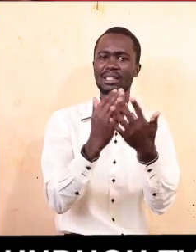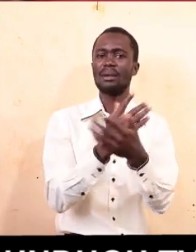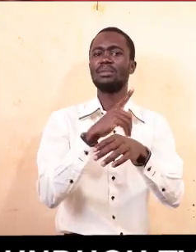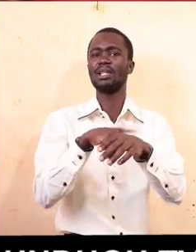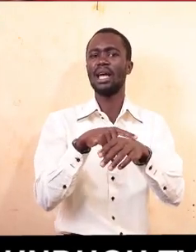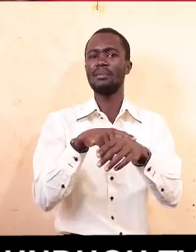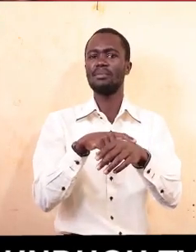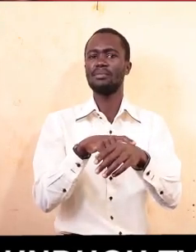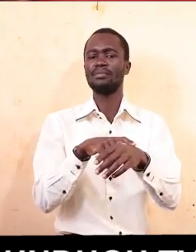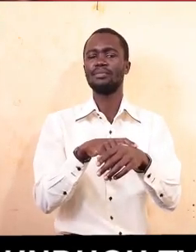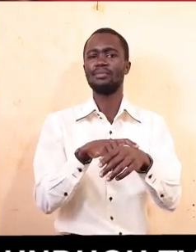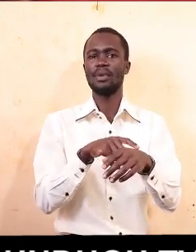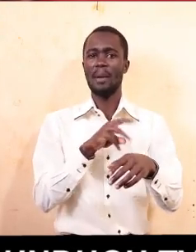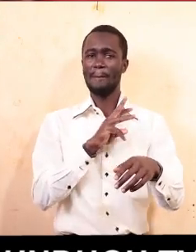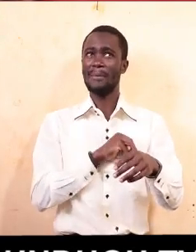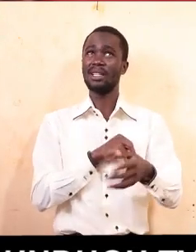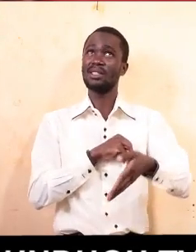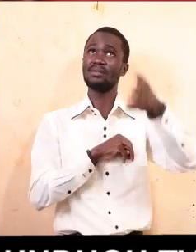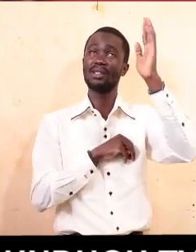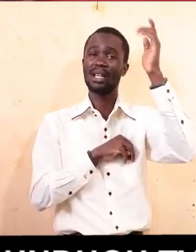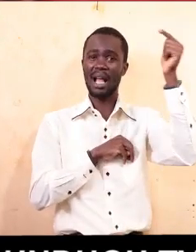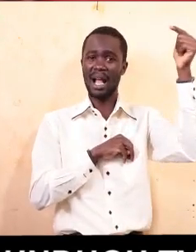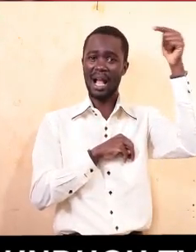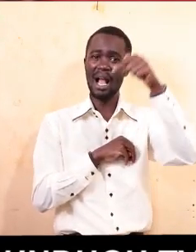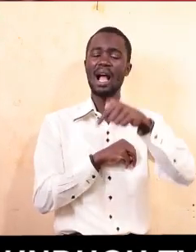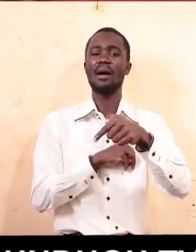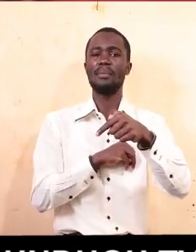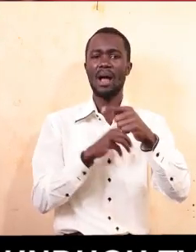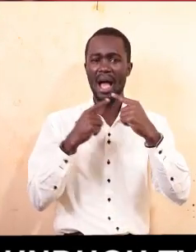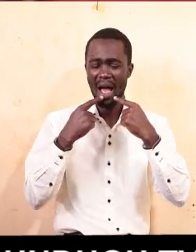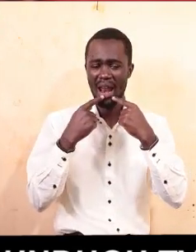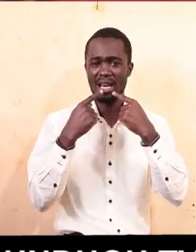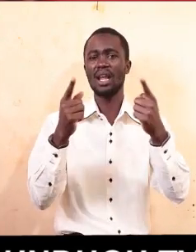zake anashuka, anatangaza vita,